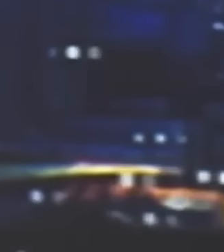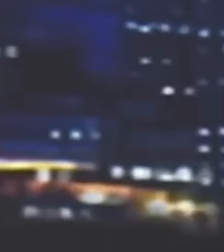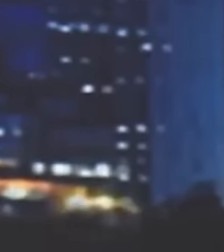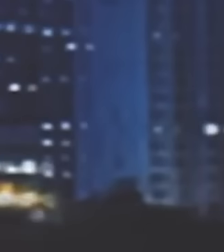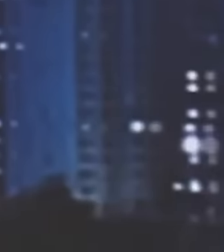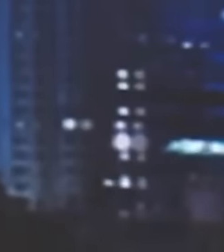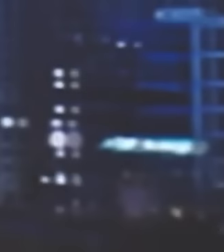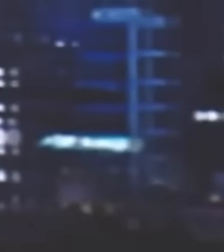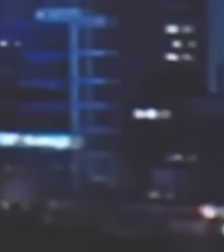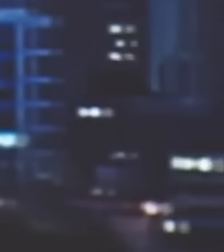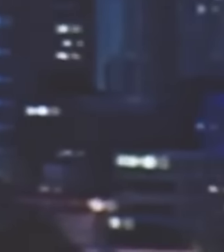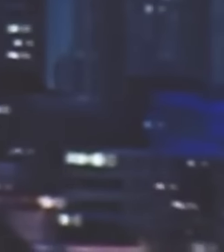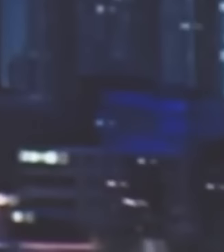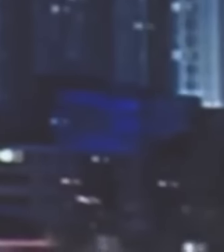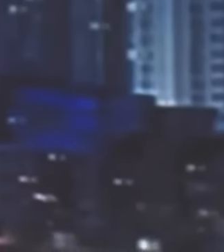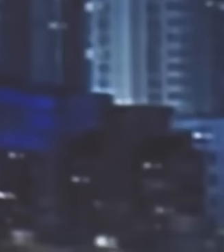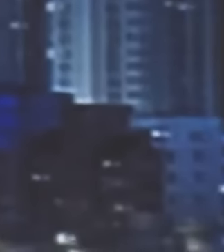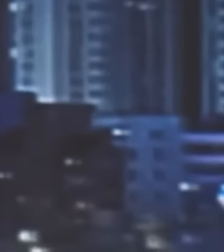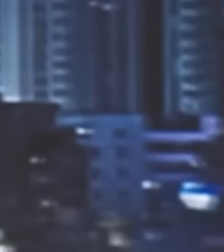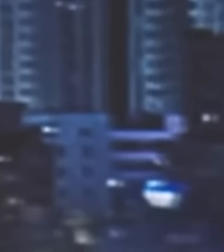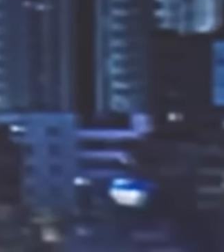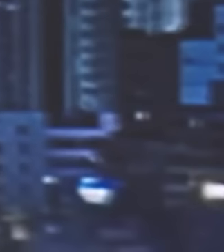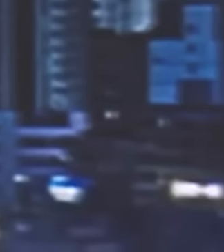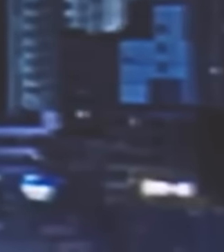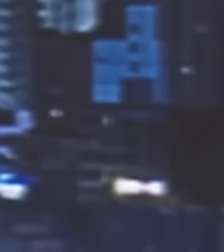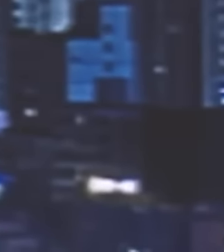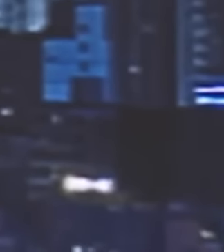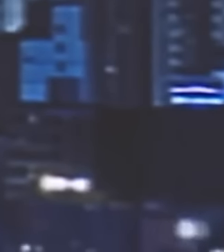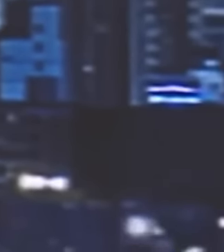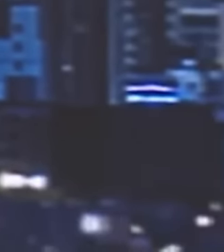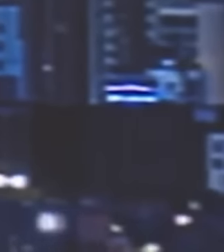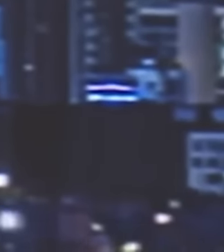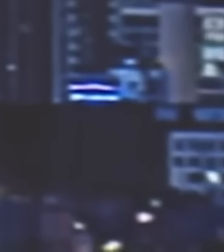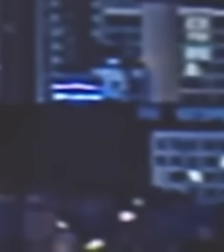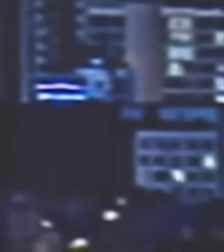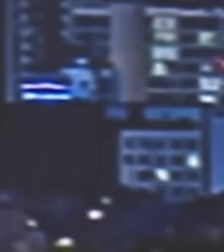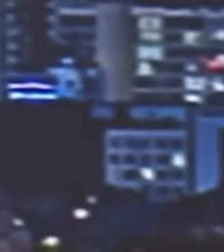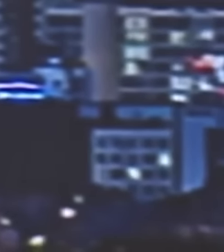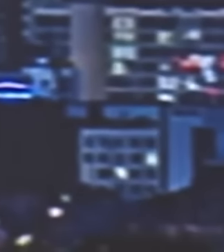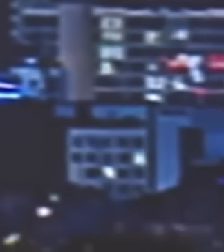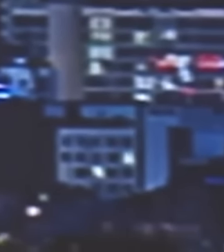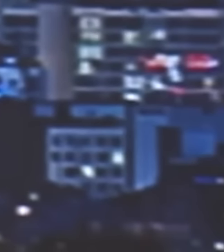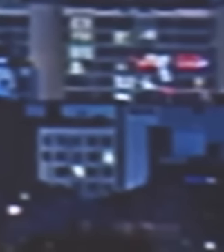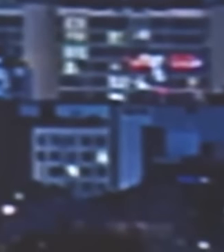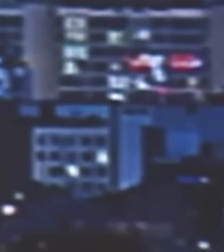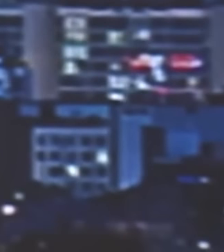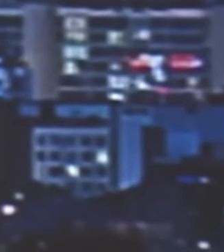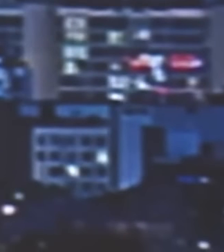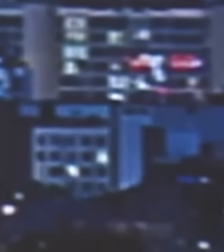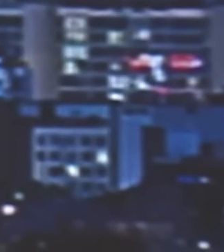JTBC 뉴스를 시청해주신 여러분 고맙습니다. 저희는 저녁 6시 50분 뉴스룸에서 뵙겠습니다.